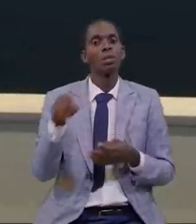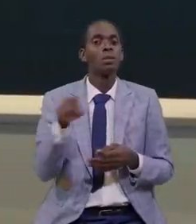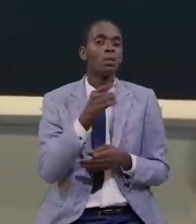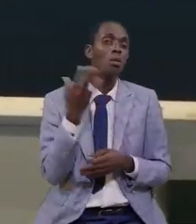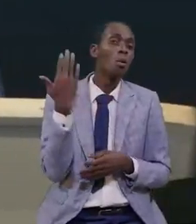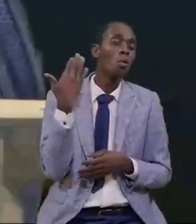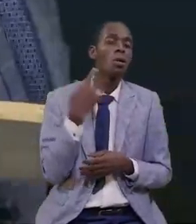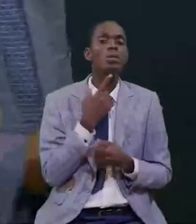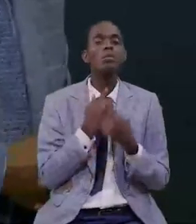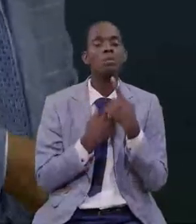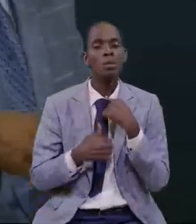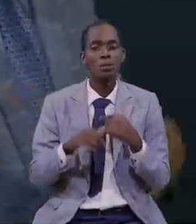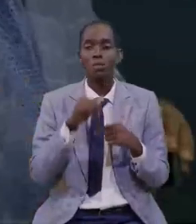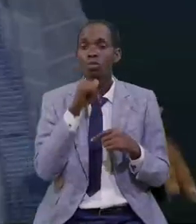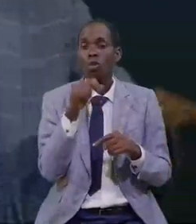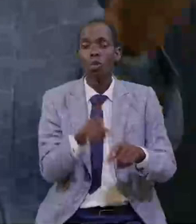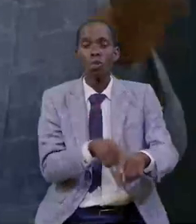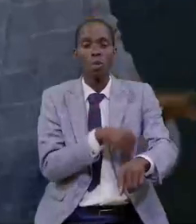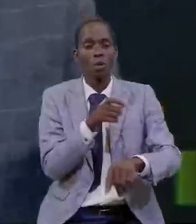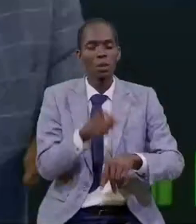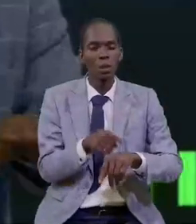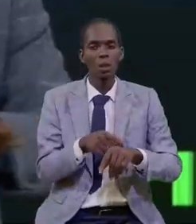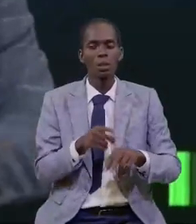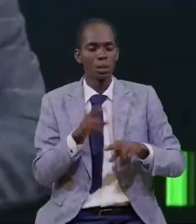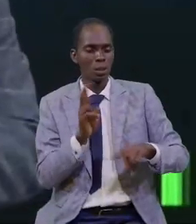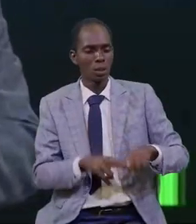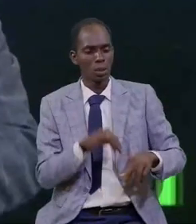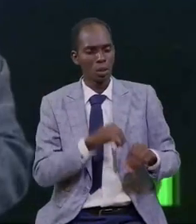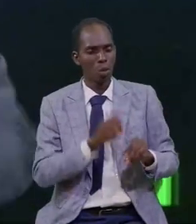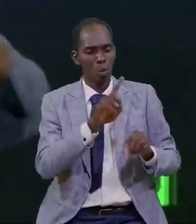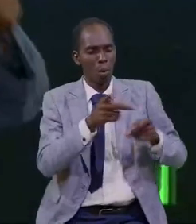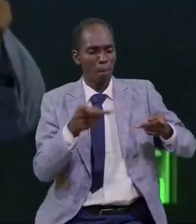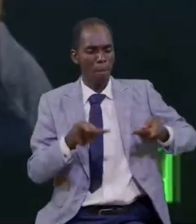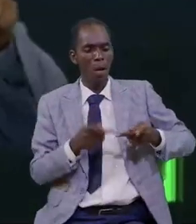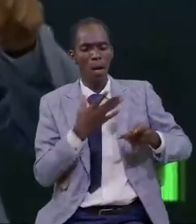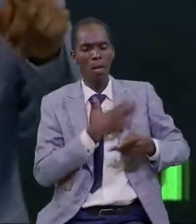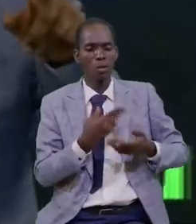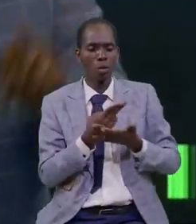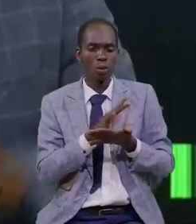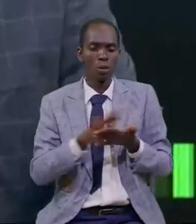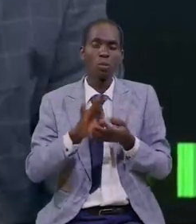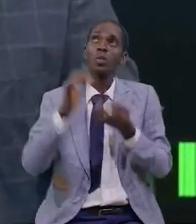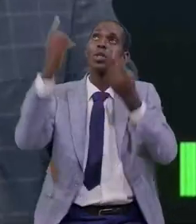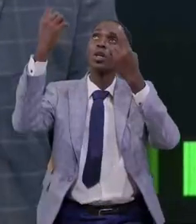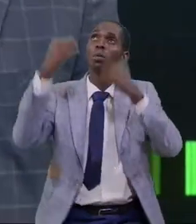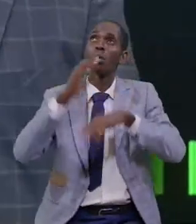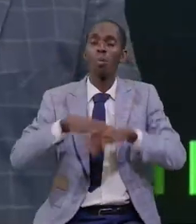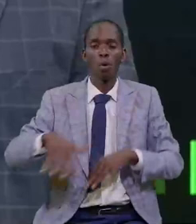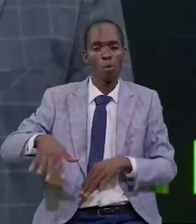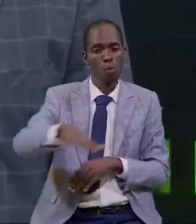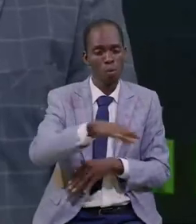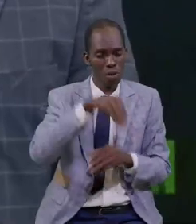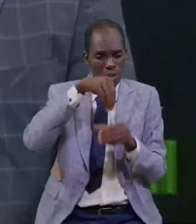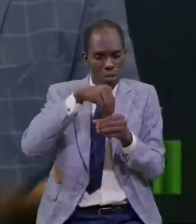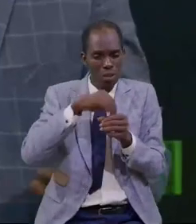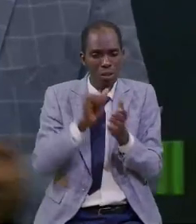jours après ils étaient assis quelque part le Saint-Esprit descendit sur eux et